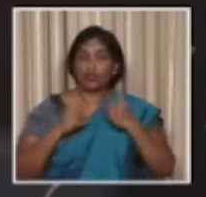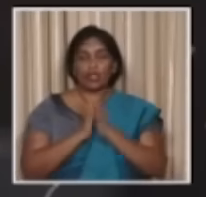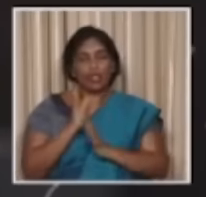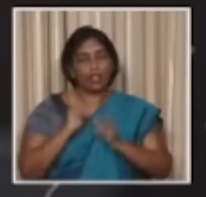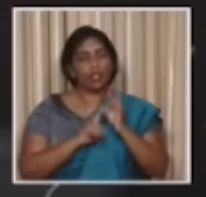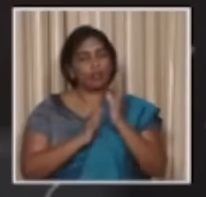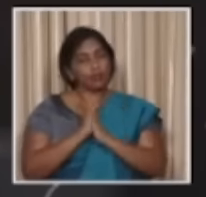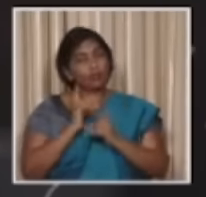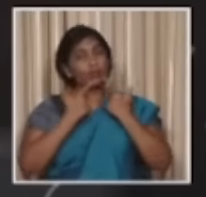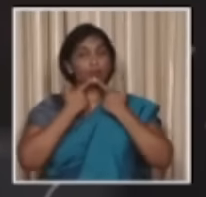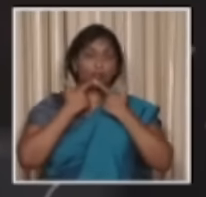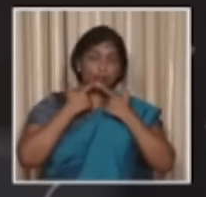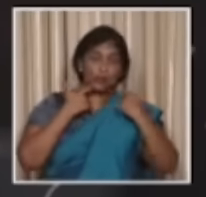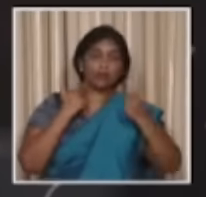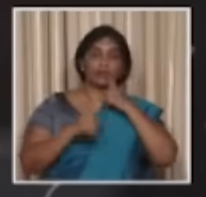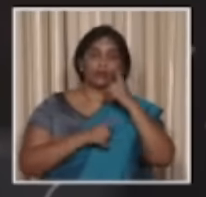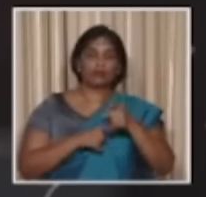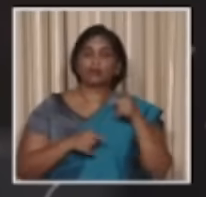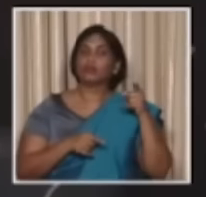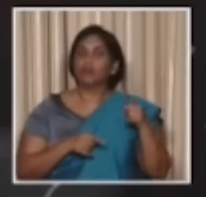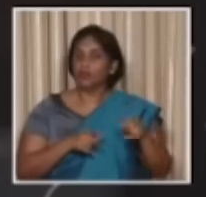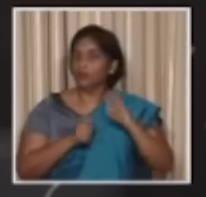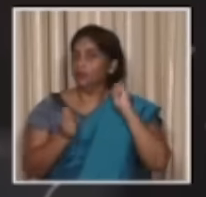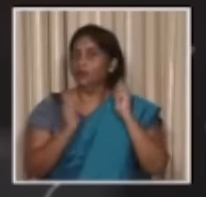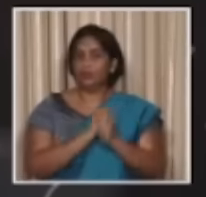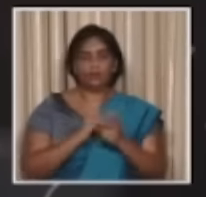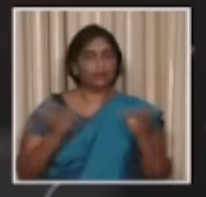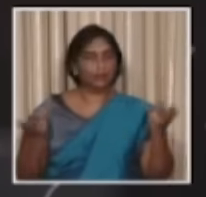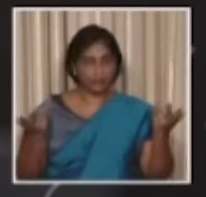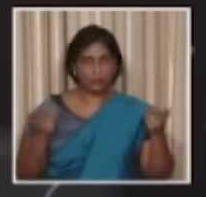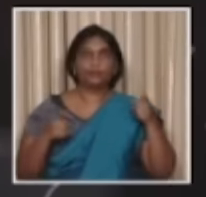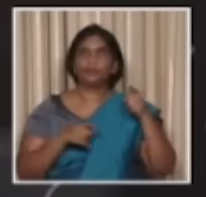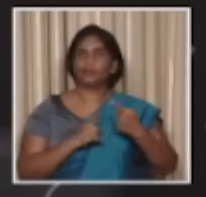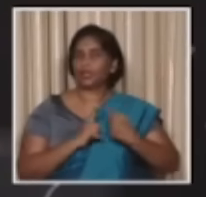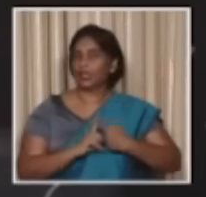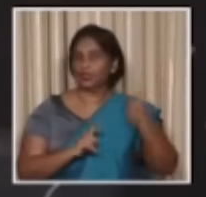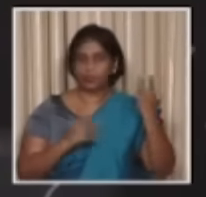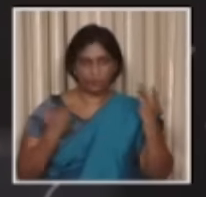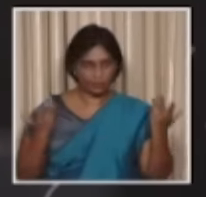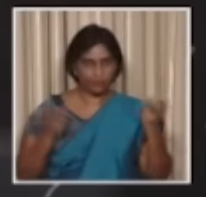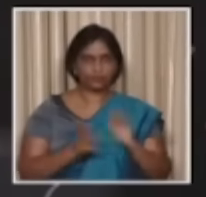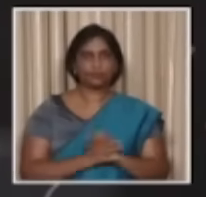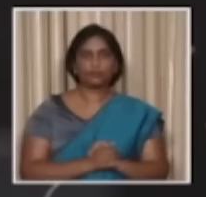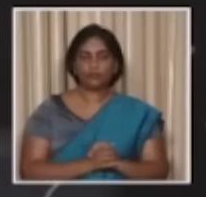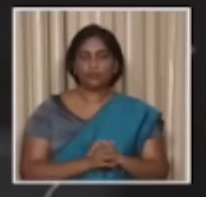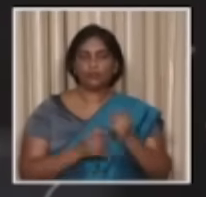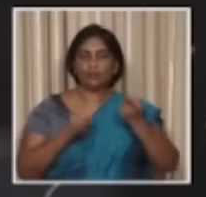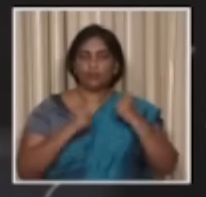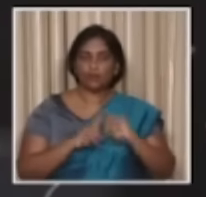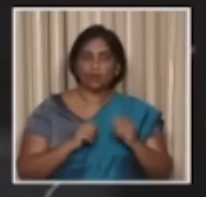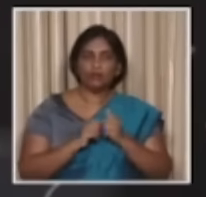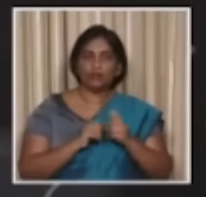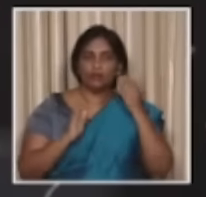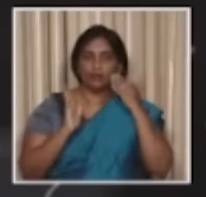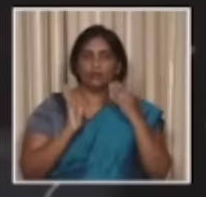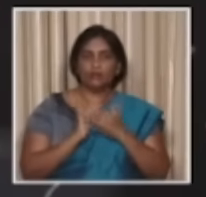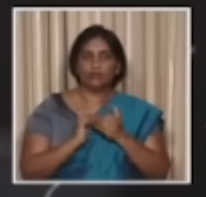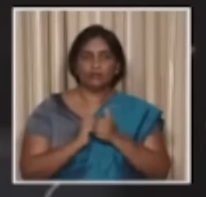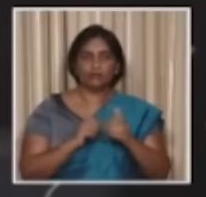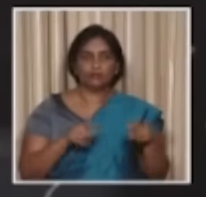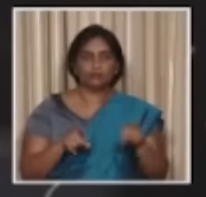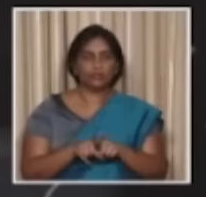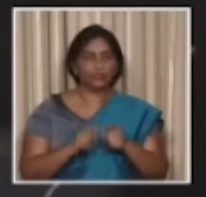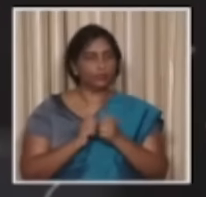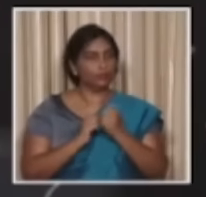මොන පරම්පරා පුරසාරම් දෙඩුවත් මේ වගේ වෙනසක් වෙලා නැහැ. ඒවා දියුණු වෙලා නැහැ. එතකොට ඊළඟට අපි දන්නවා